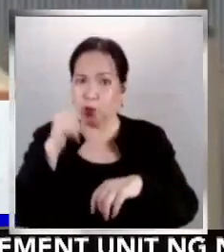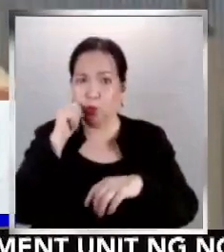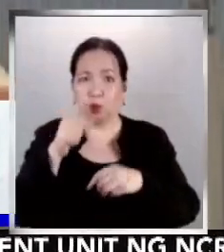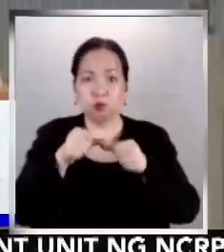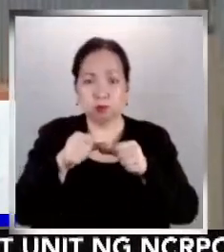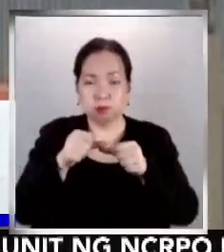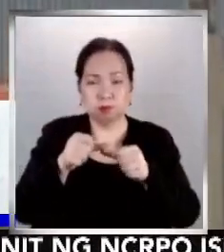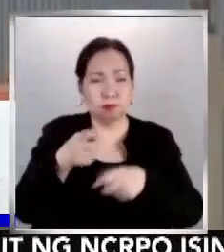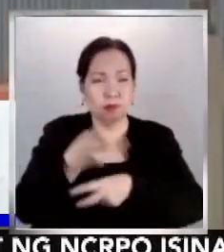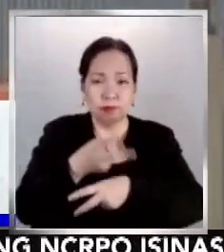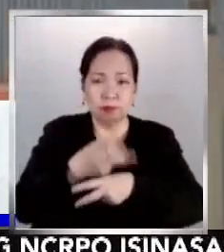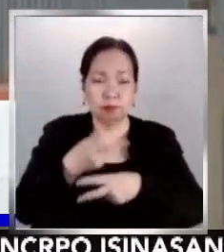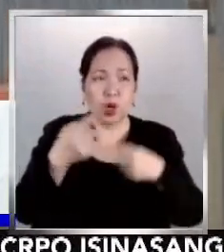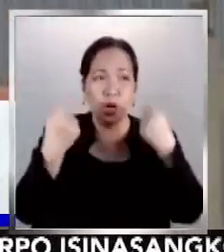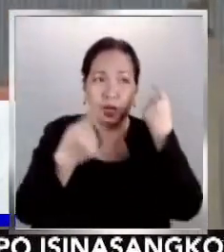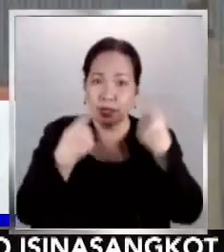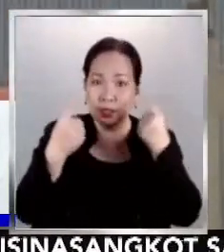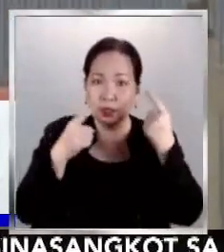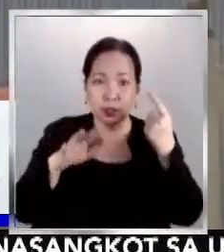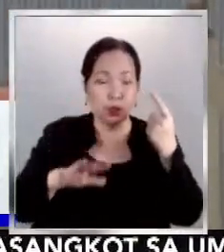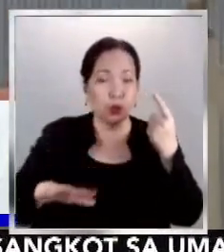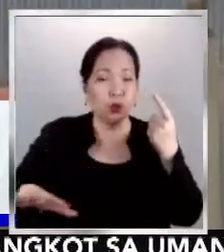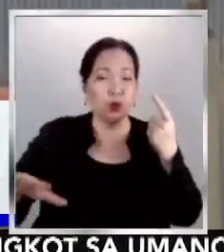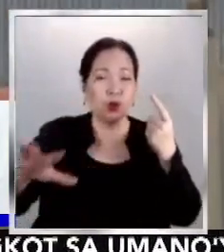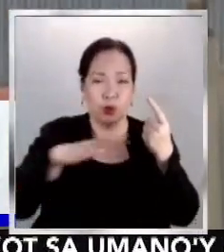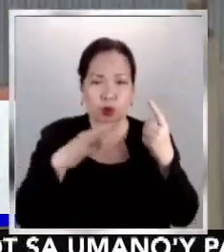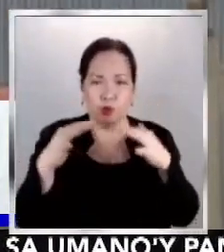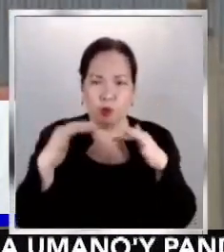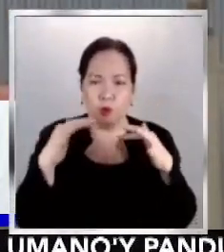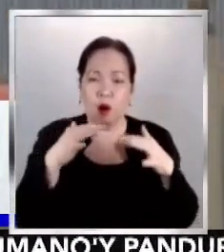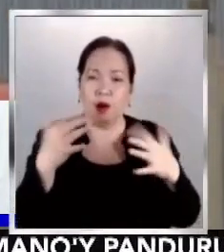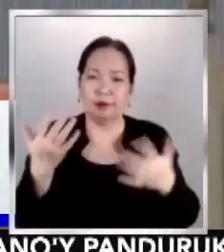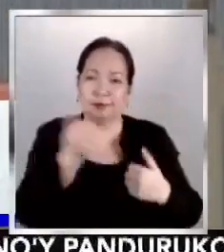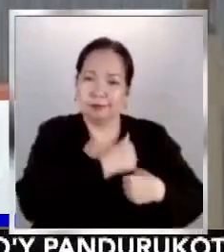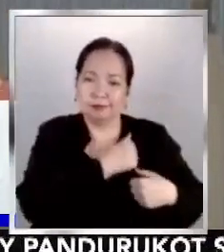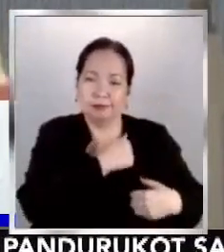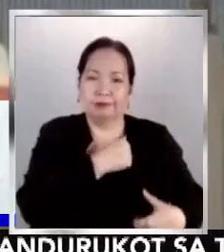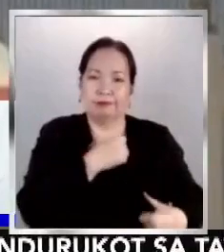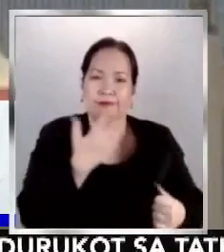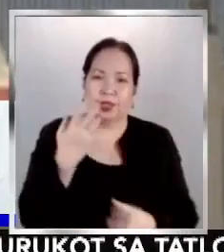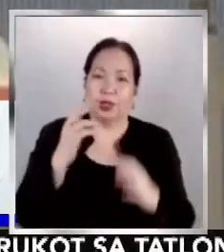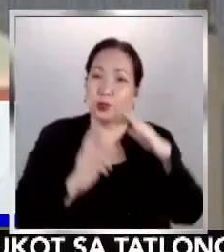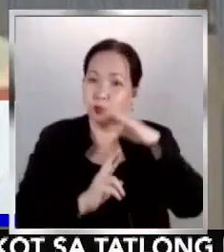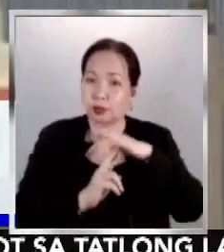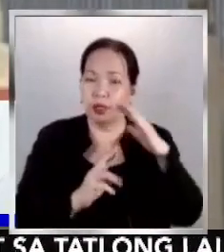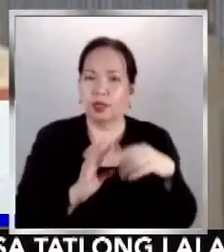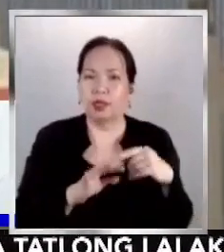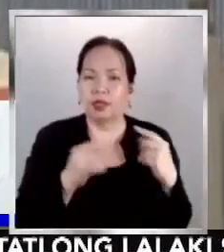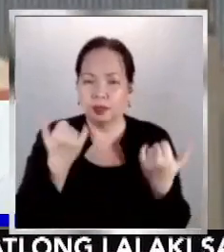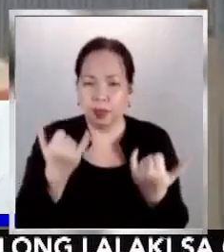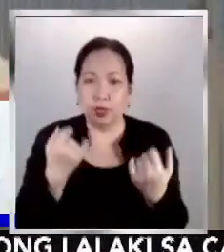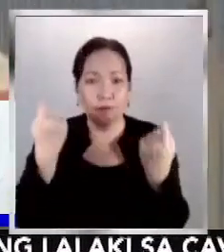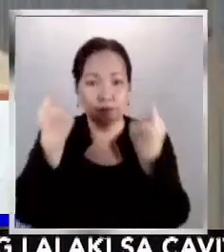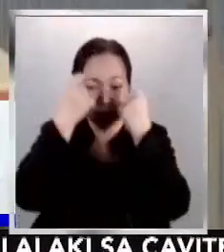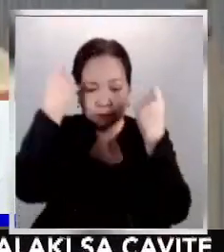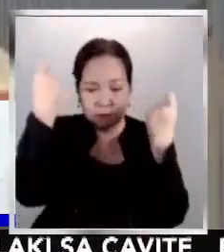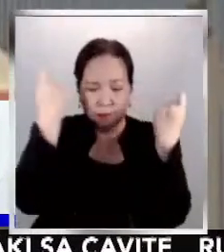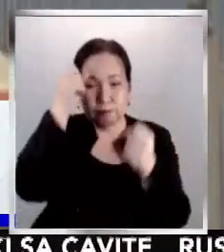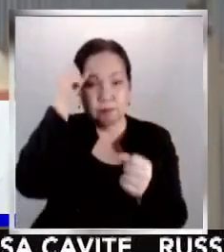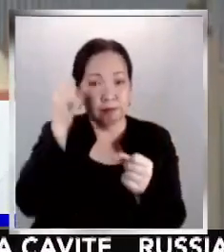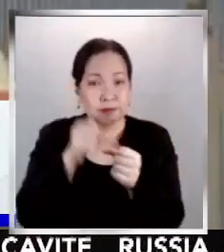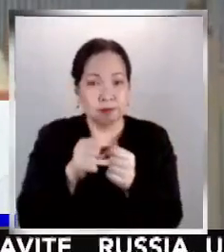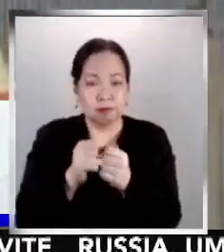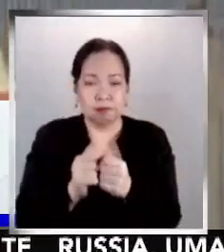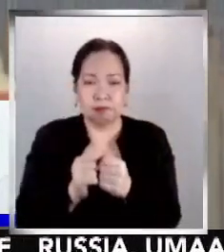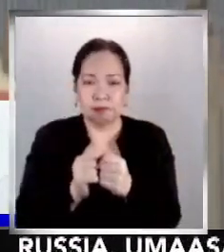of our war veterans. For as we commemorate on this hallowed ground,